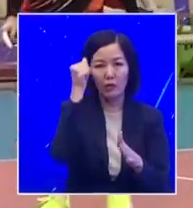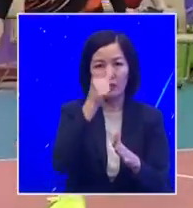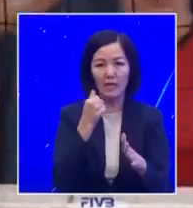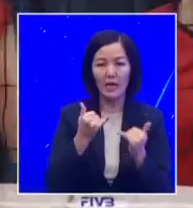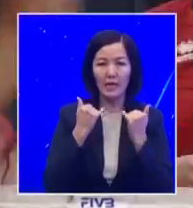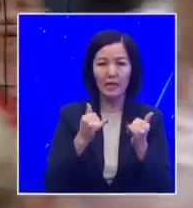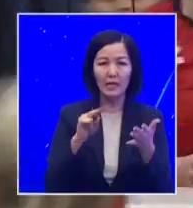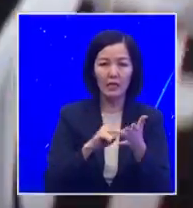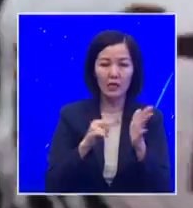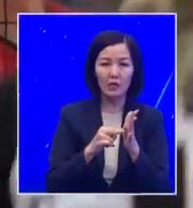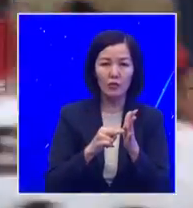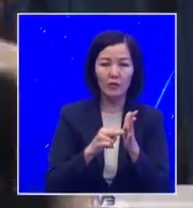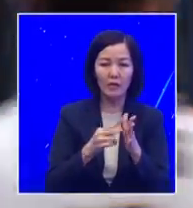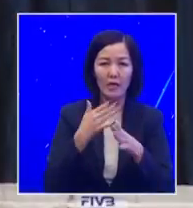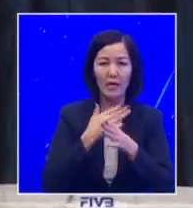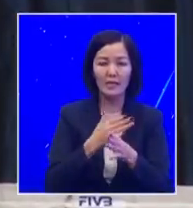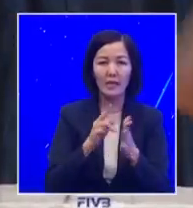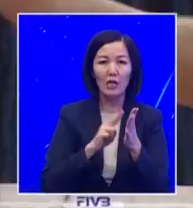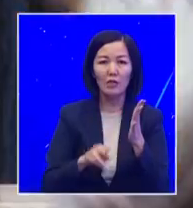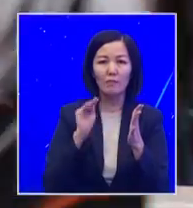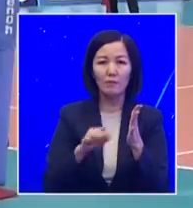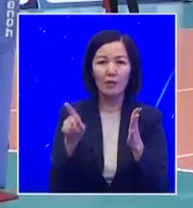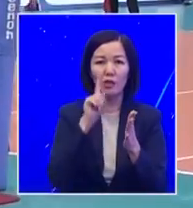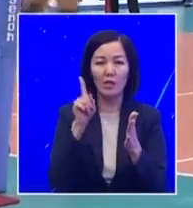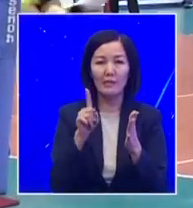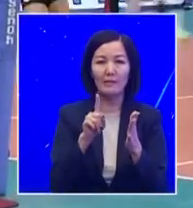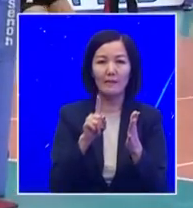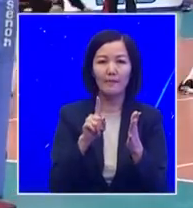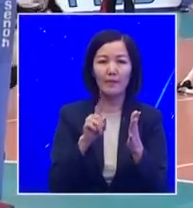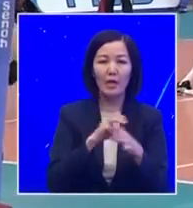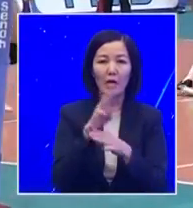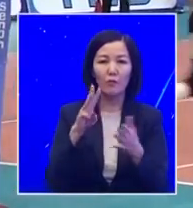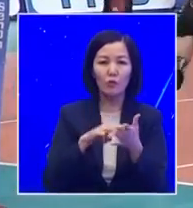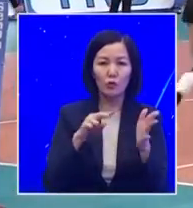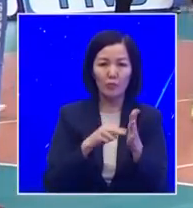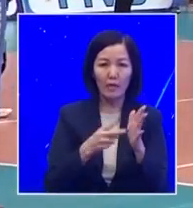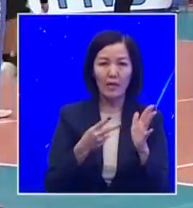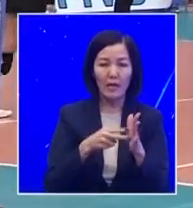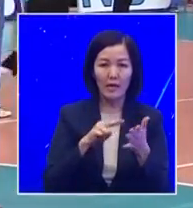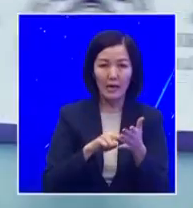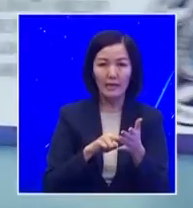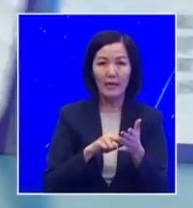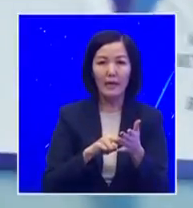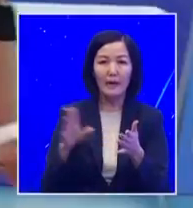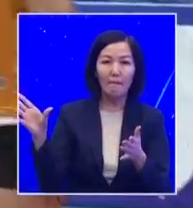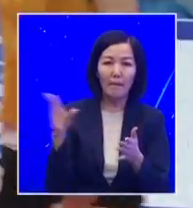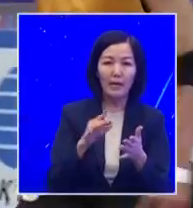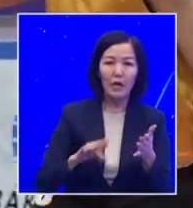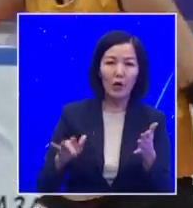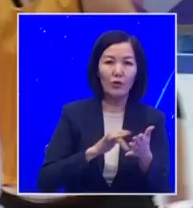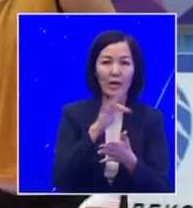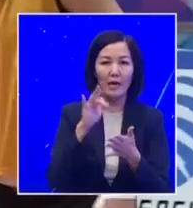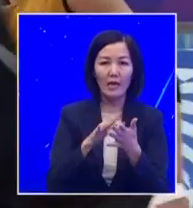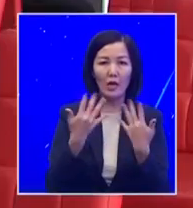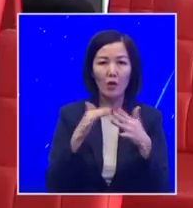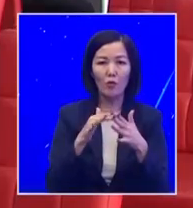2020-2025 жылдарға арналған кешенді жоспары аясында 70 мың жас пен жасөспірімді қамту жоспарланған. Яғни өңіріміздің барлық аудан,